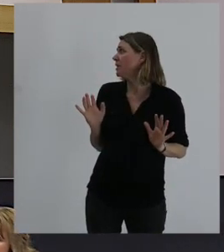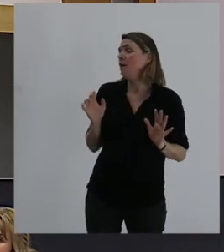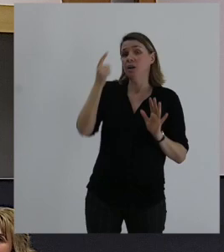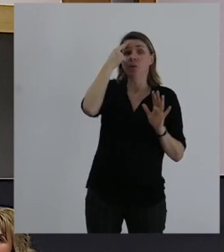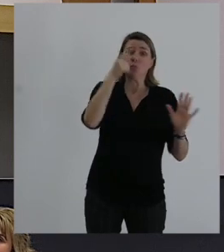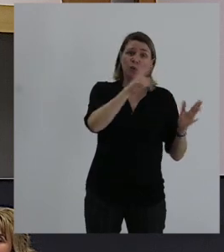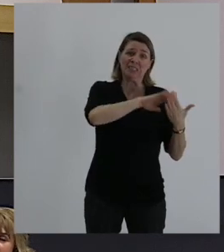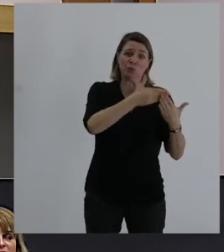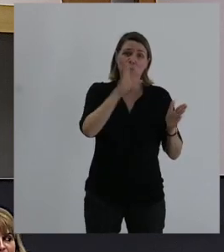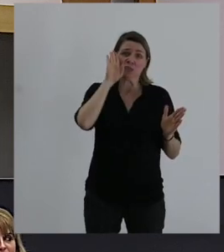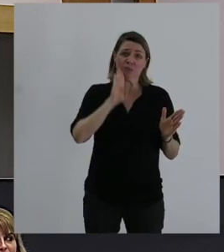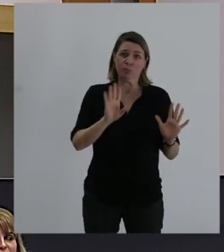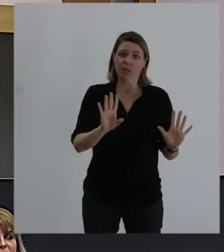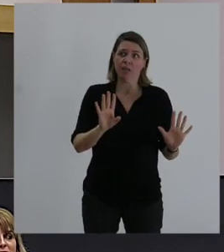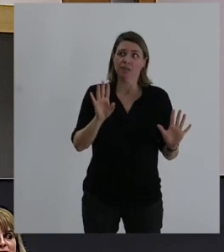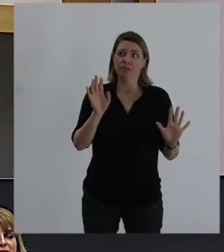Je propose, ne serait-ce que pour la traduction, qu'on puisse